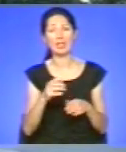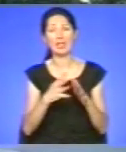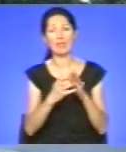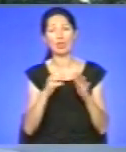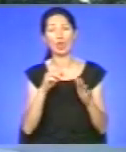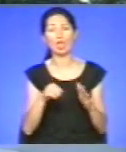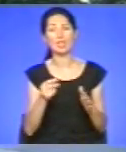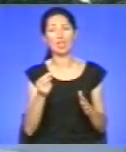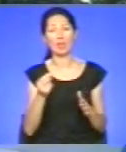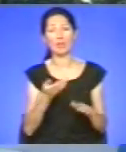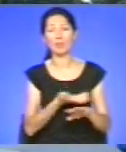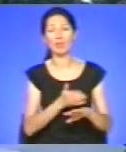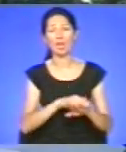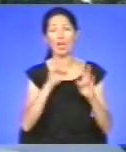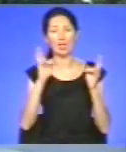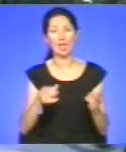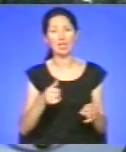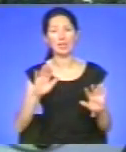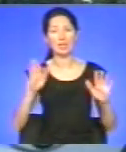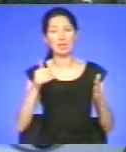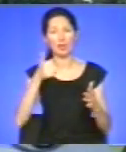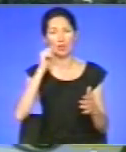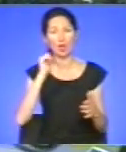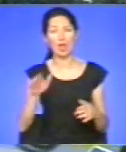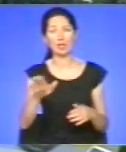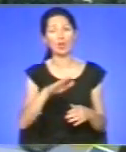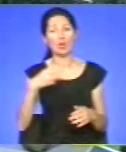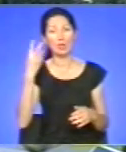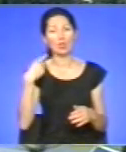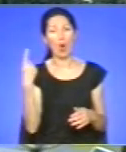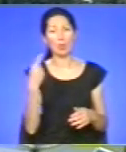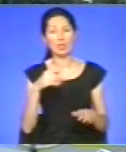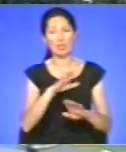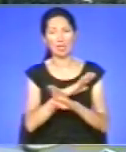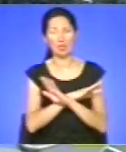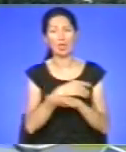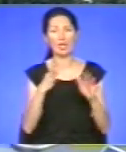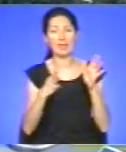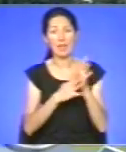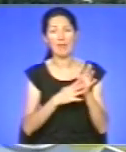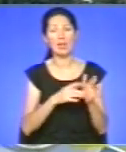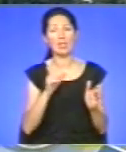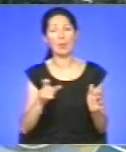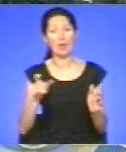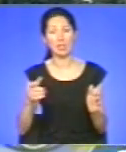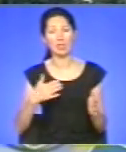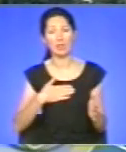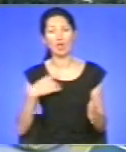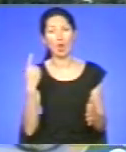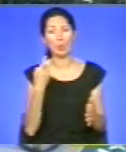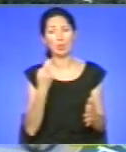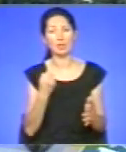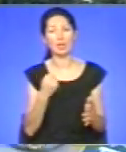Важка трагедія сталася вчора на території Хмельницької області. Загинуло 9 мешканців нашої області, це всі з міста